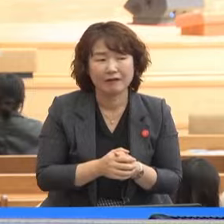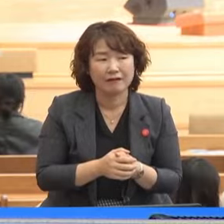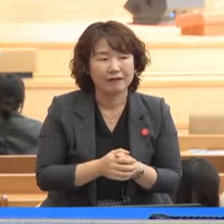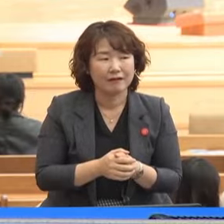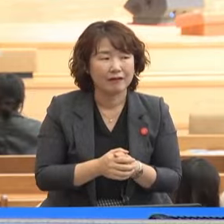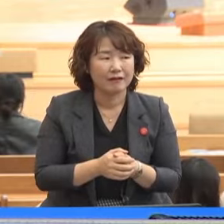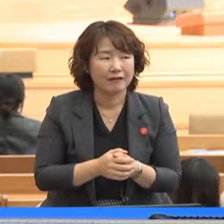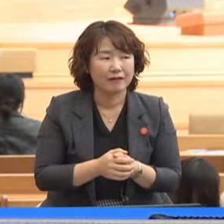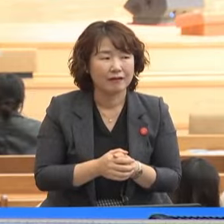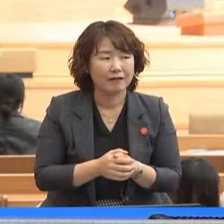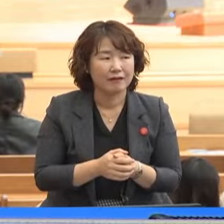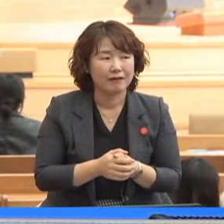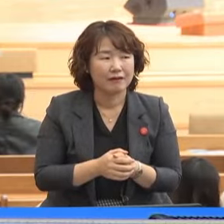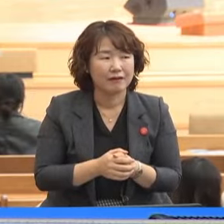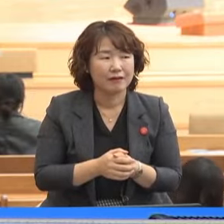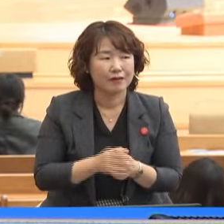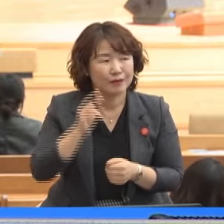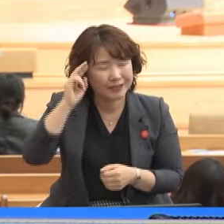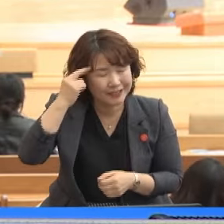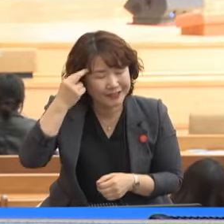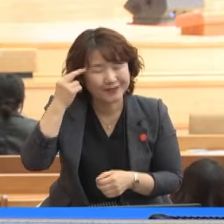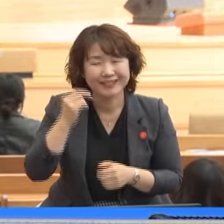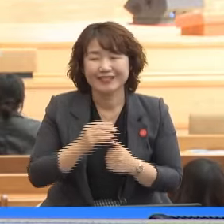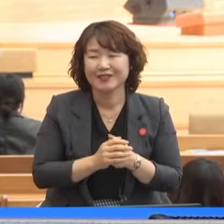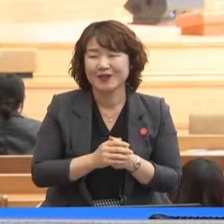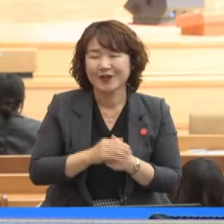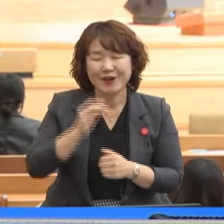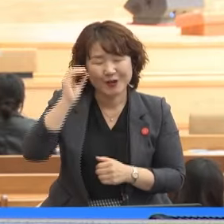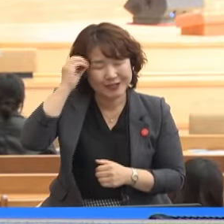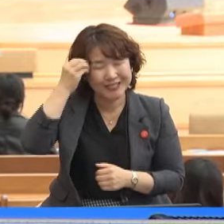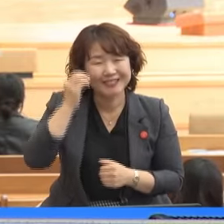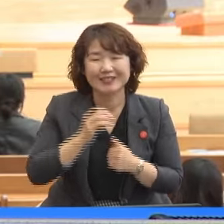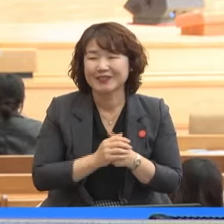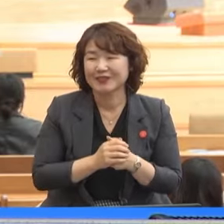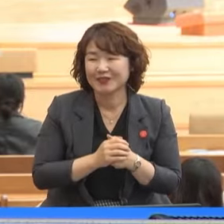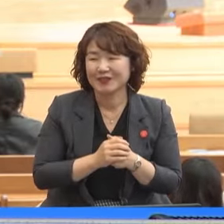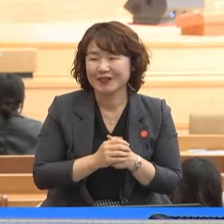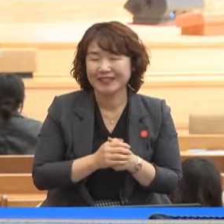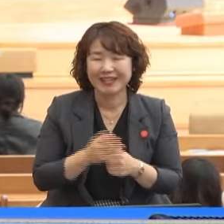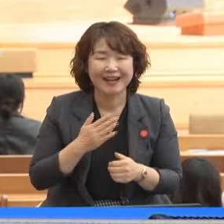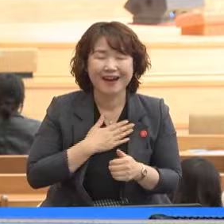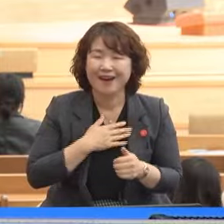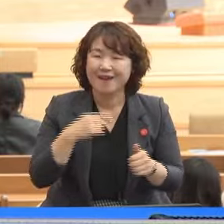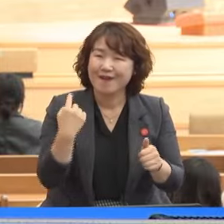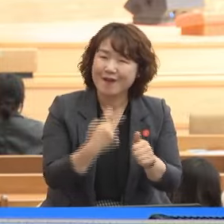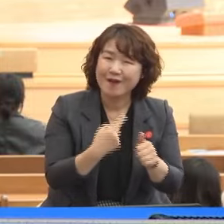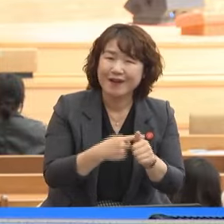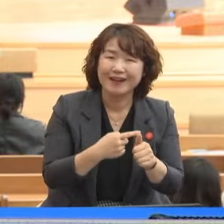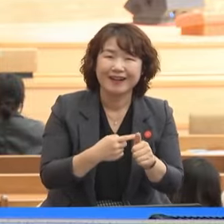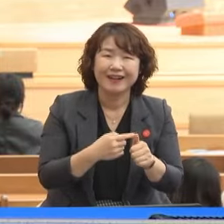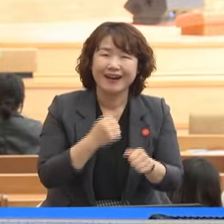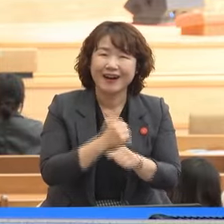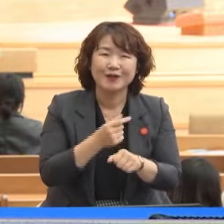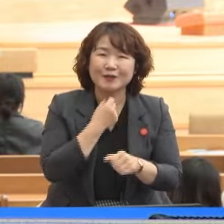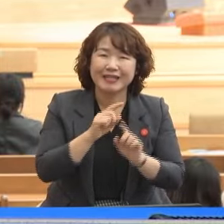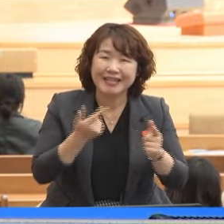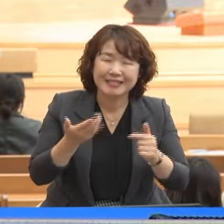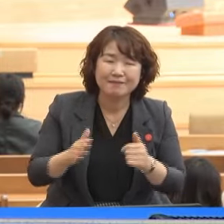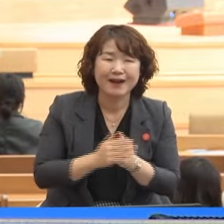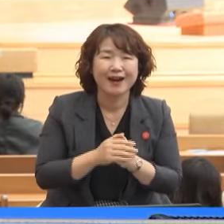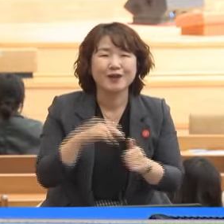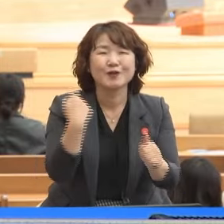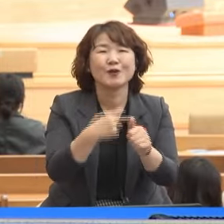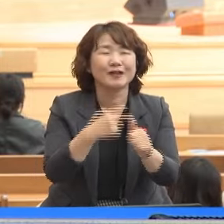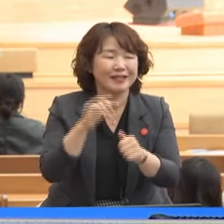욕하지 말라 그랬는데 우리 집 사람 내보. 저 2부 예배 때 미쳤다고 그래 얘기했거든요. 아, 난 진짜 제정신인가 싶어요. 그런데